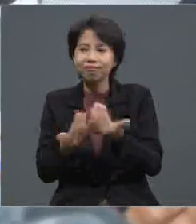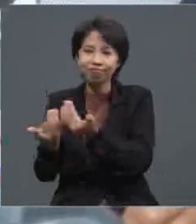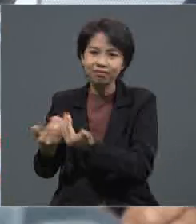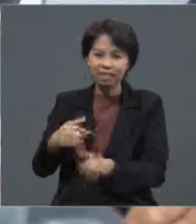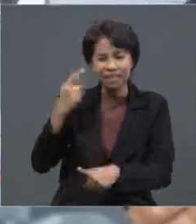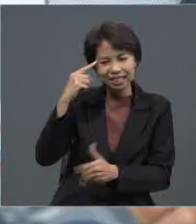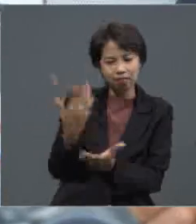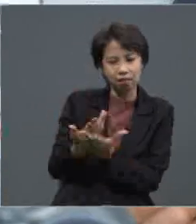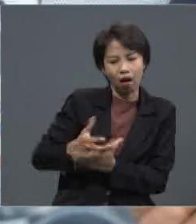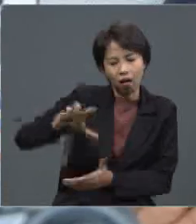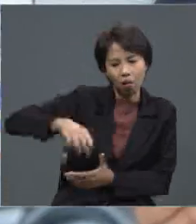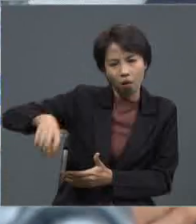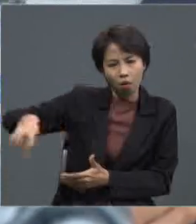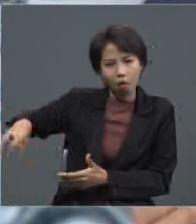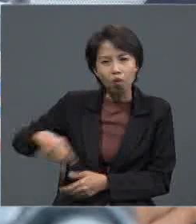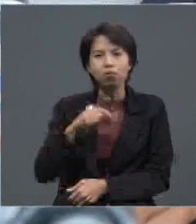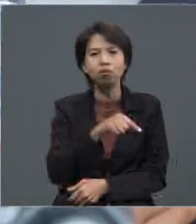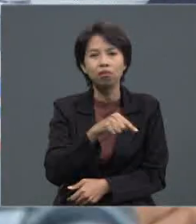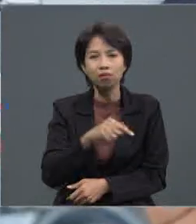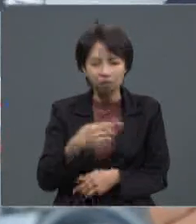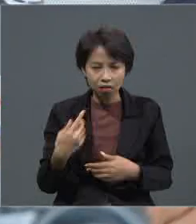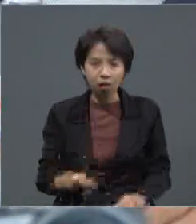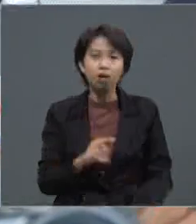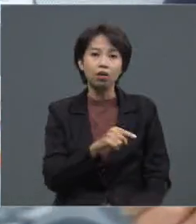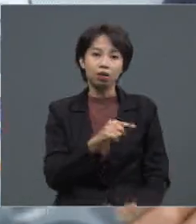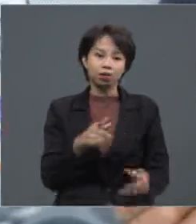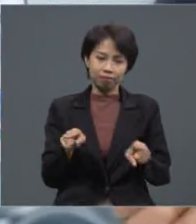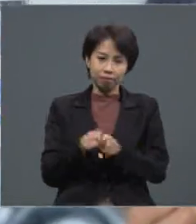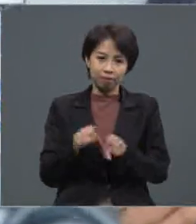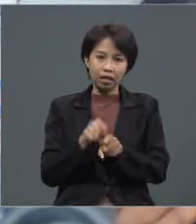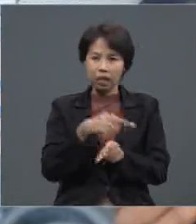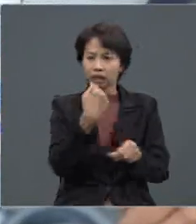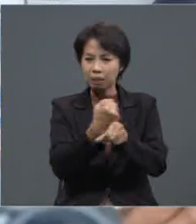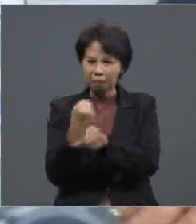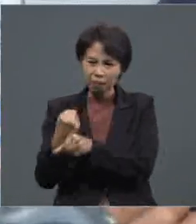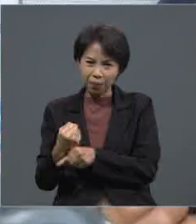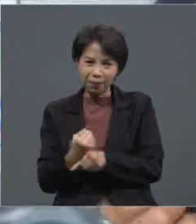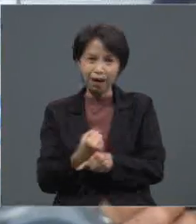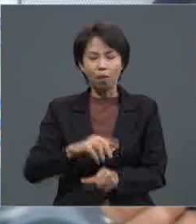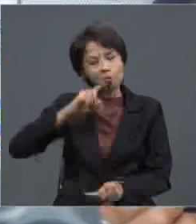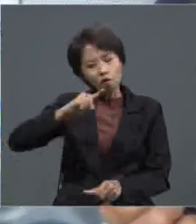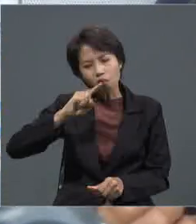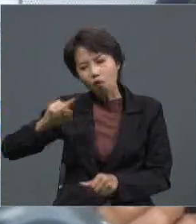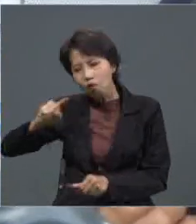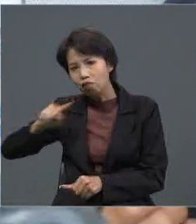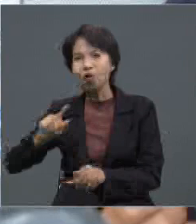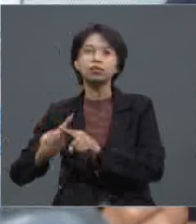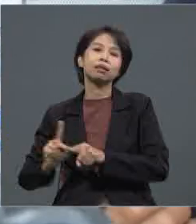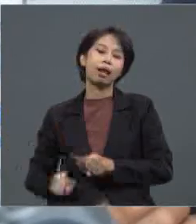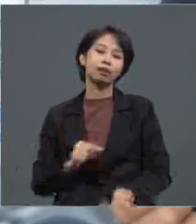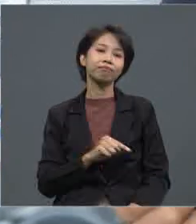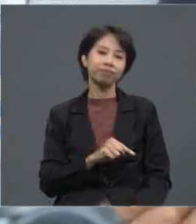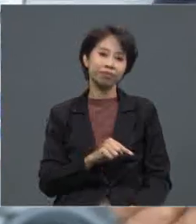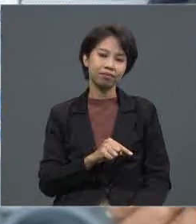ผลหาผลประโยชน์และจะเอาเที่ยวมาแห่เป็นโล่กำบังในการที่จะไล่ดำเนินคดีทางกฎหมายทางอาญากับคนอื่นนะ